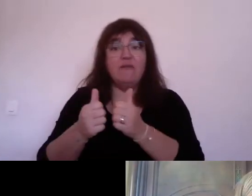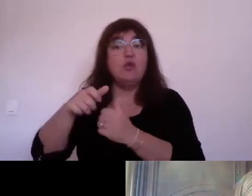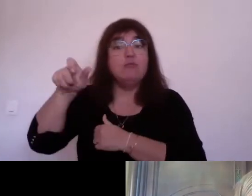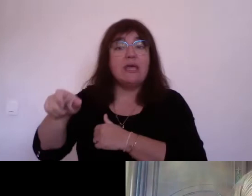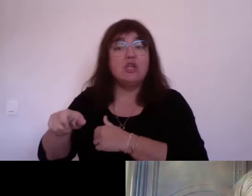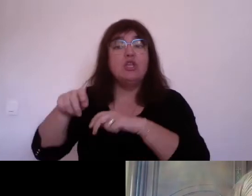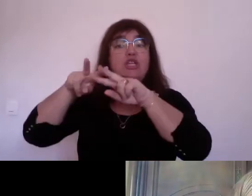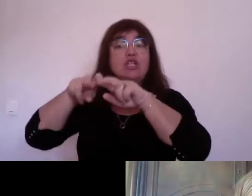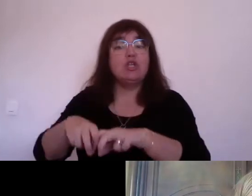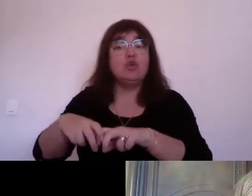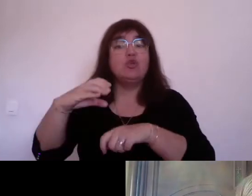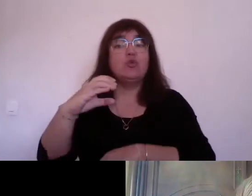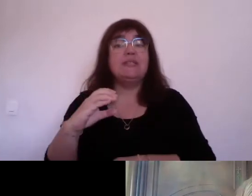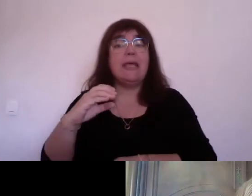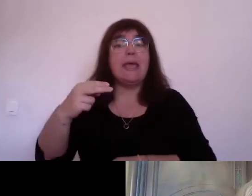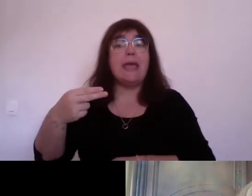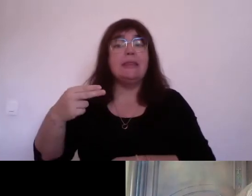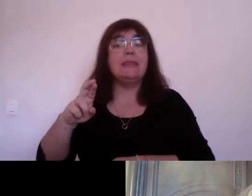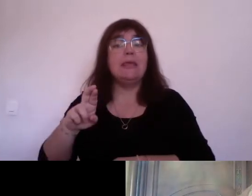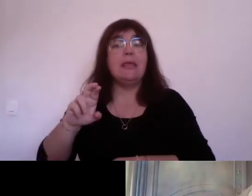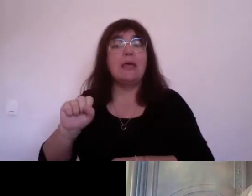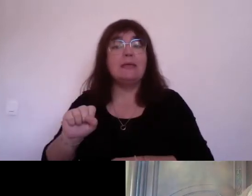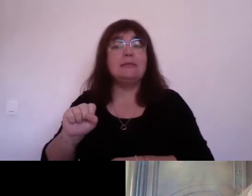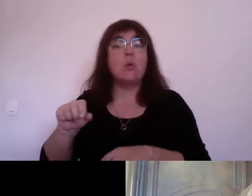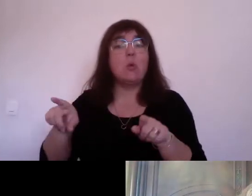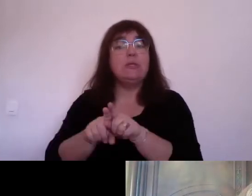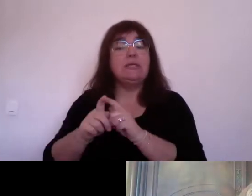CNRS, notre, et puis surtout de personnes